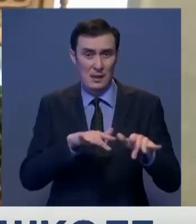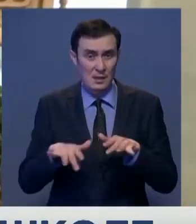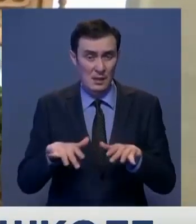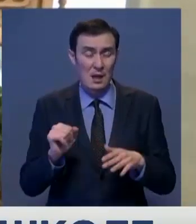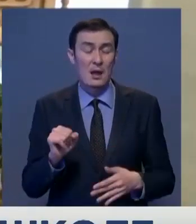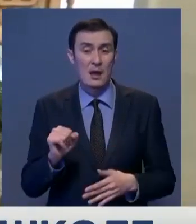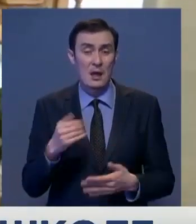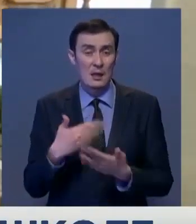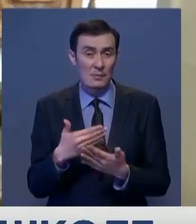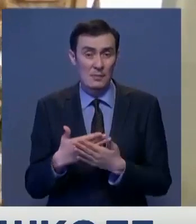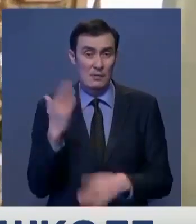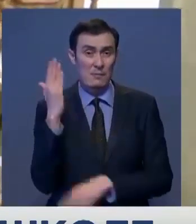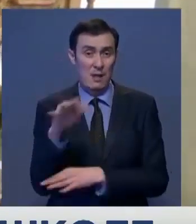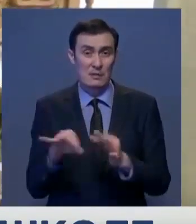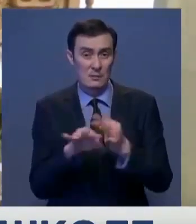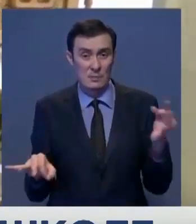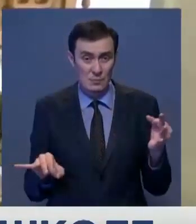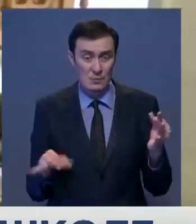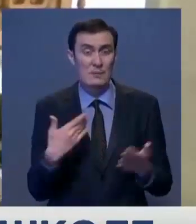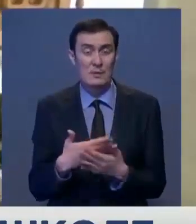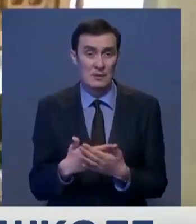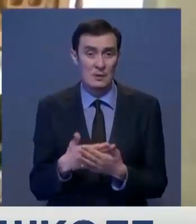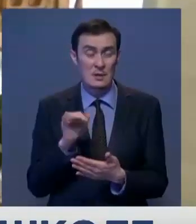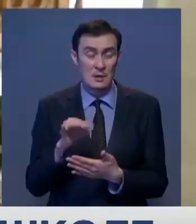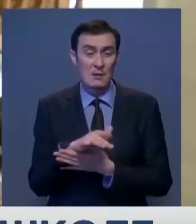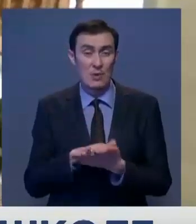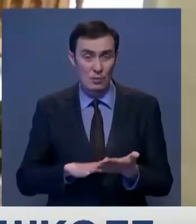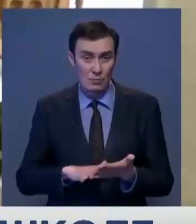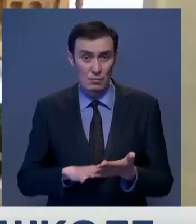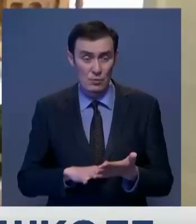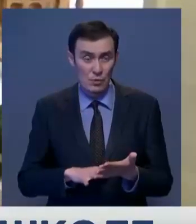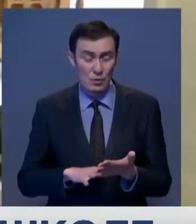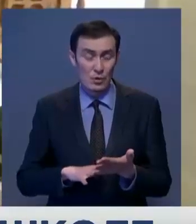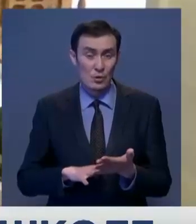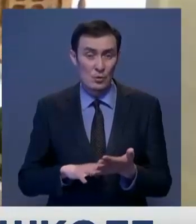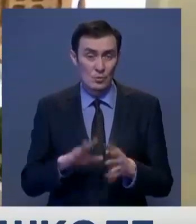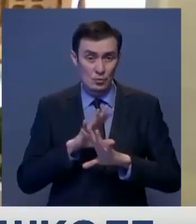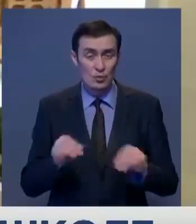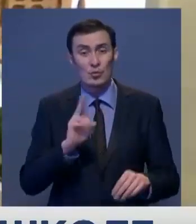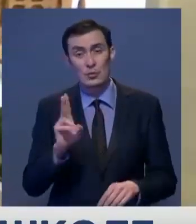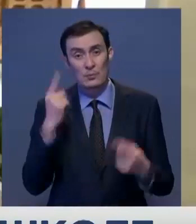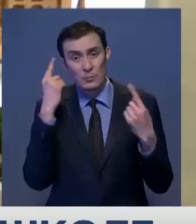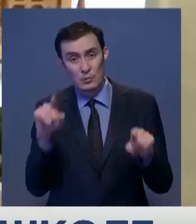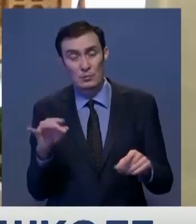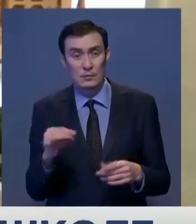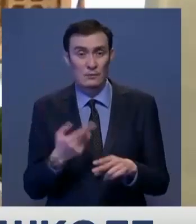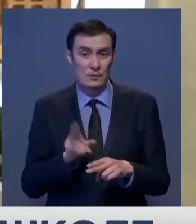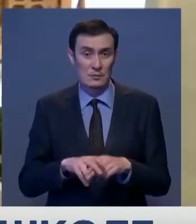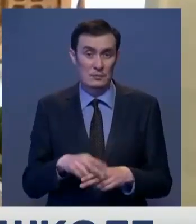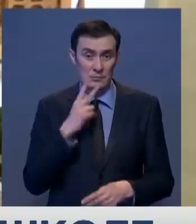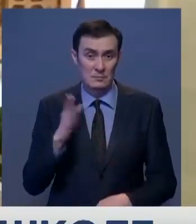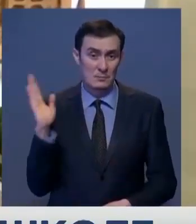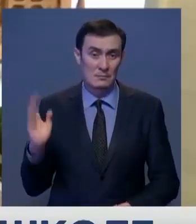Оно палки берут, а потом уже кто-то придумал. И вот